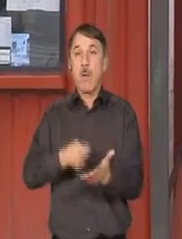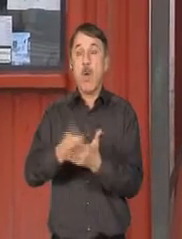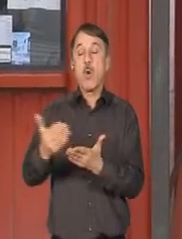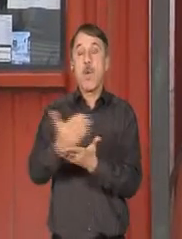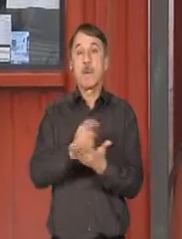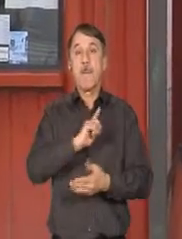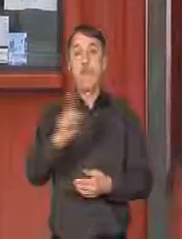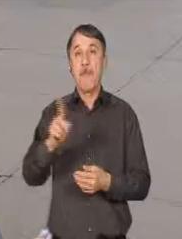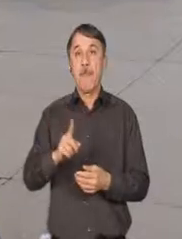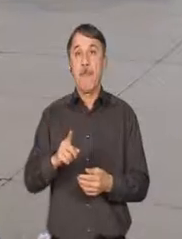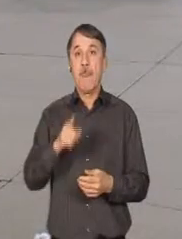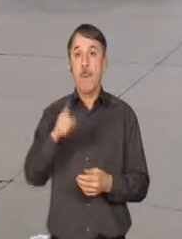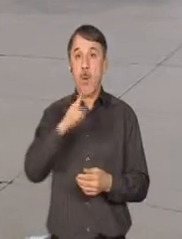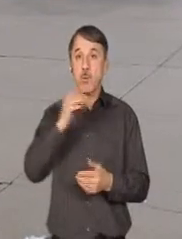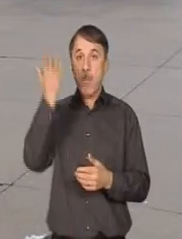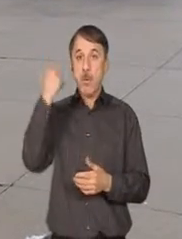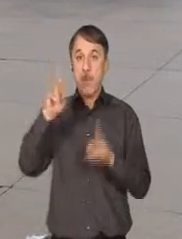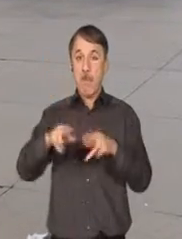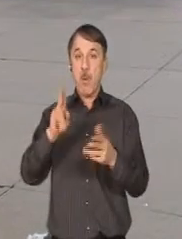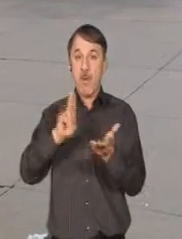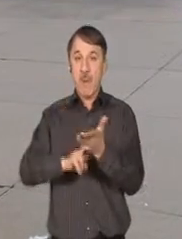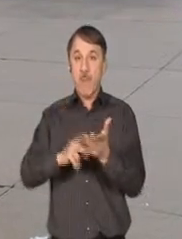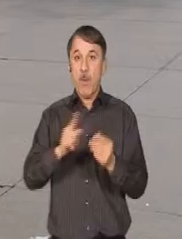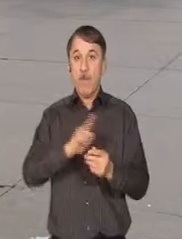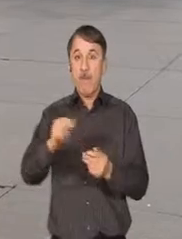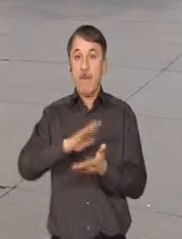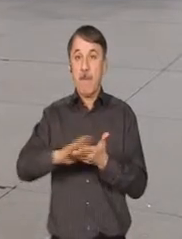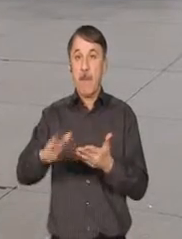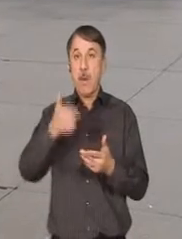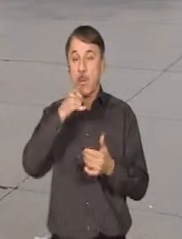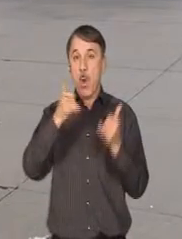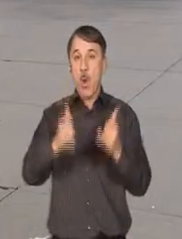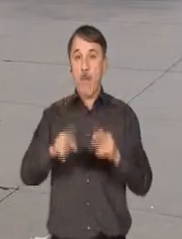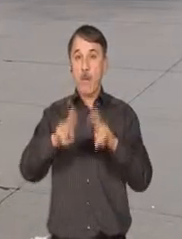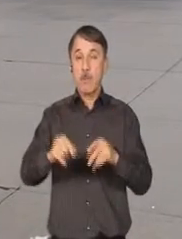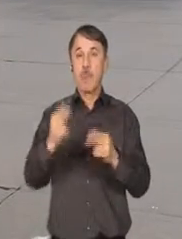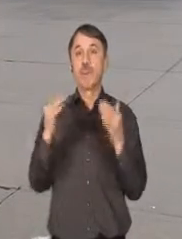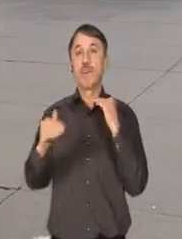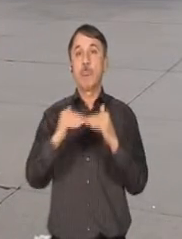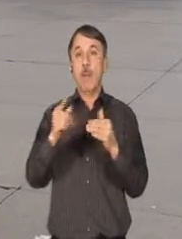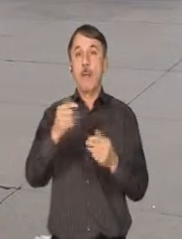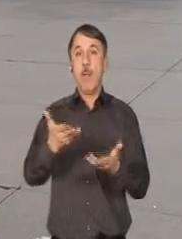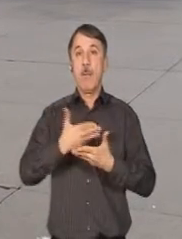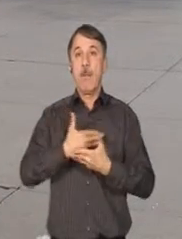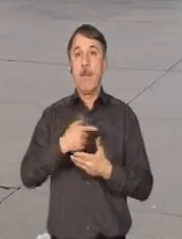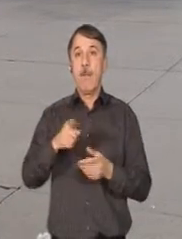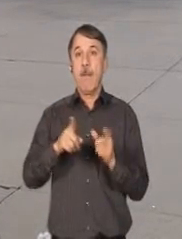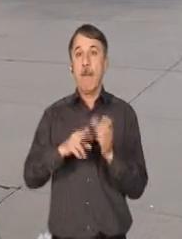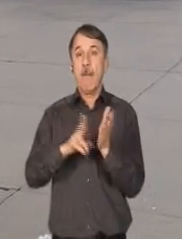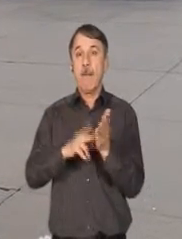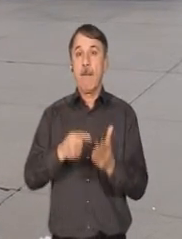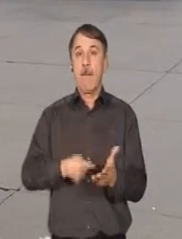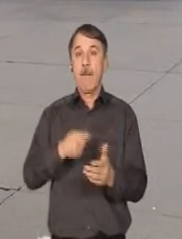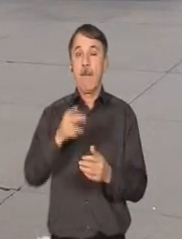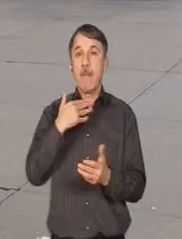kategorija korisnika prevoza. Građani koji su prošle godine imali pravo na povlašćene karte moći će i ove godine da kupe godišnje karte. Pravo